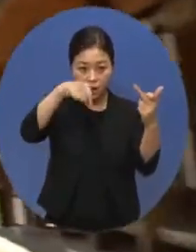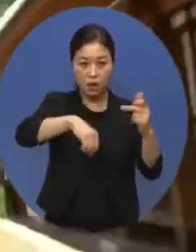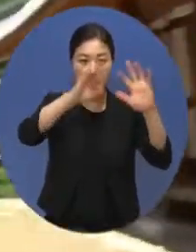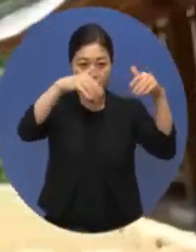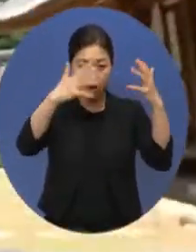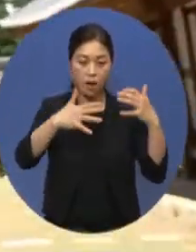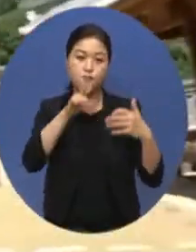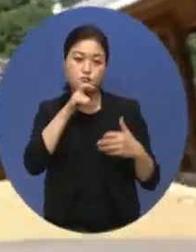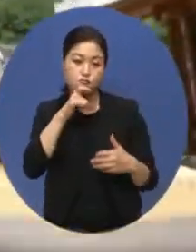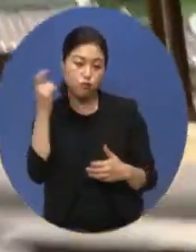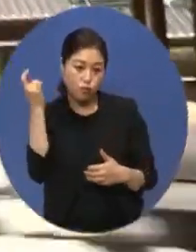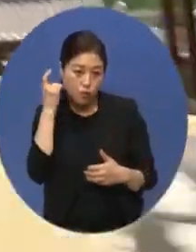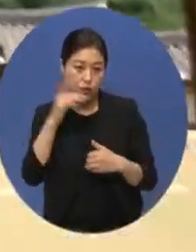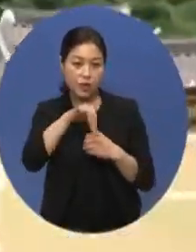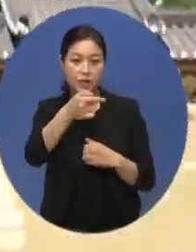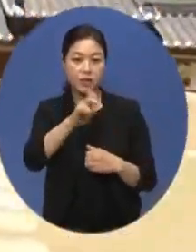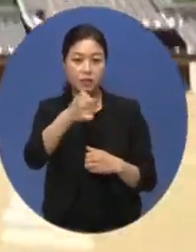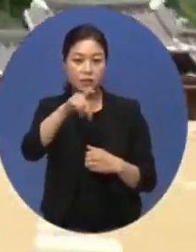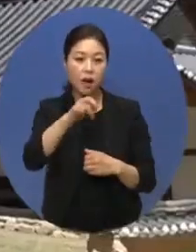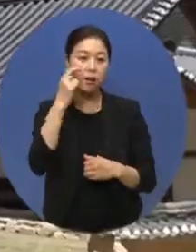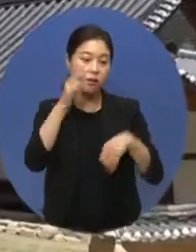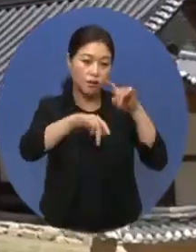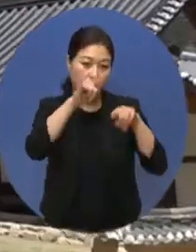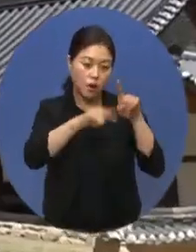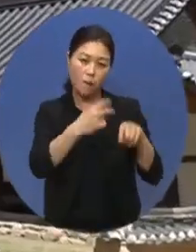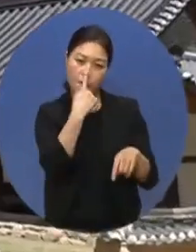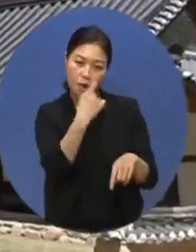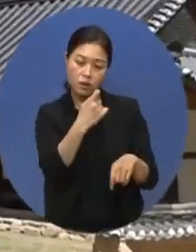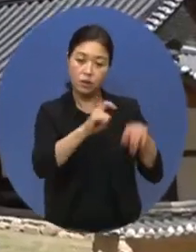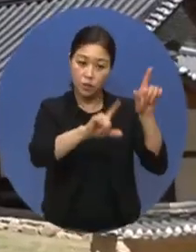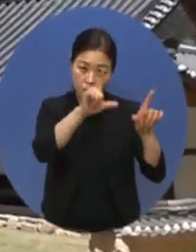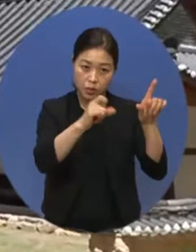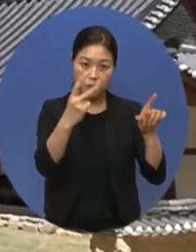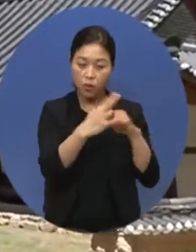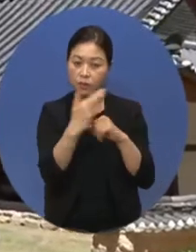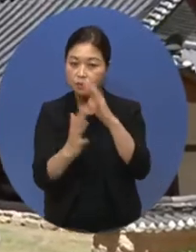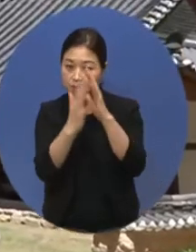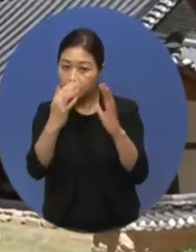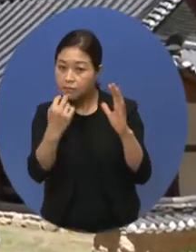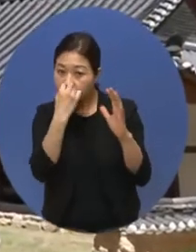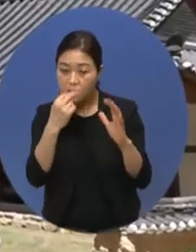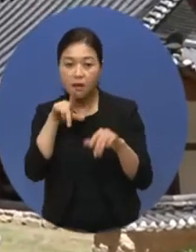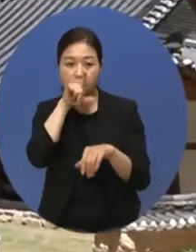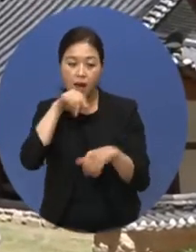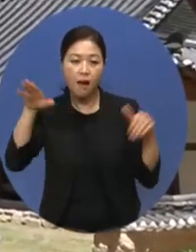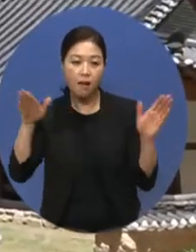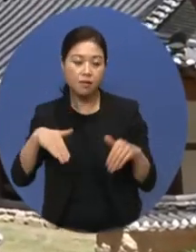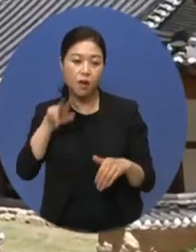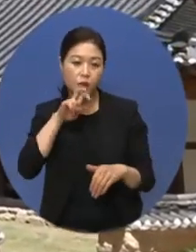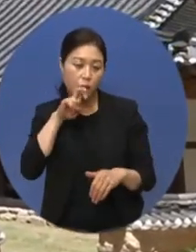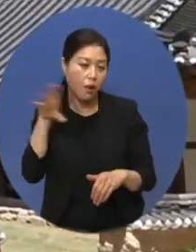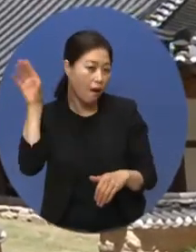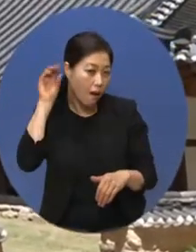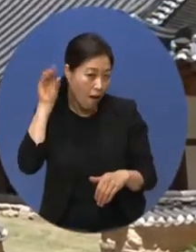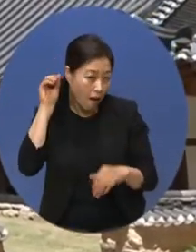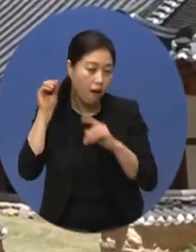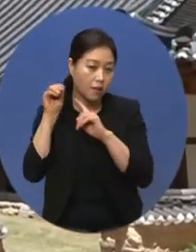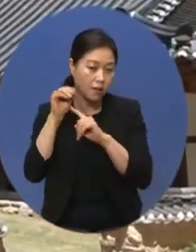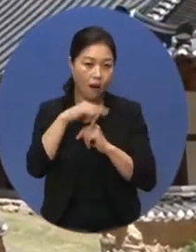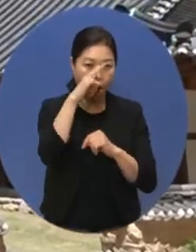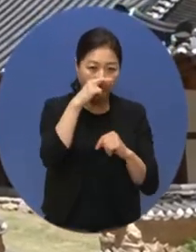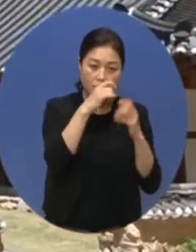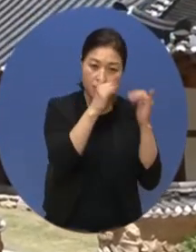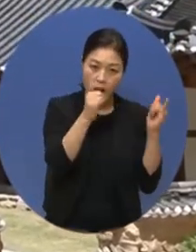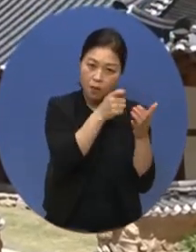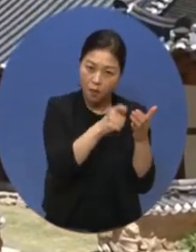물소리, 금강송의 고고한 분위기와 향긋한 풀내음, 새들의 노랫소리가 외신 기자들에게 감동을 주고